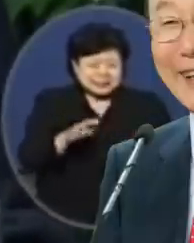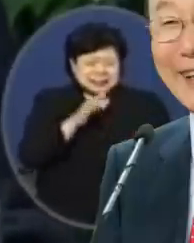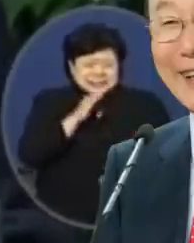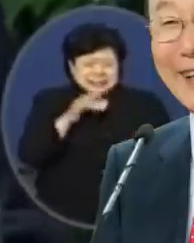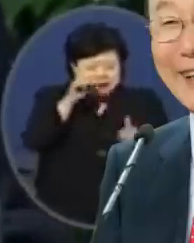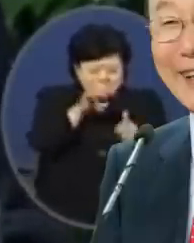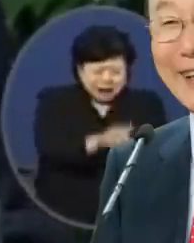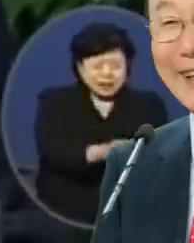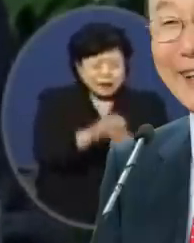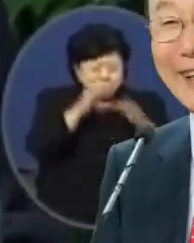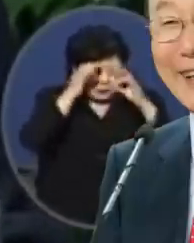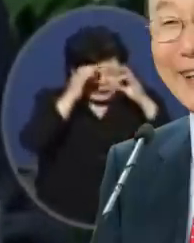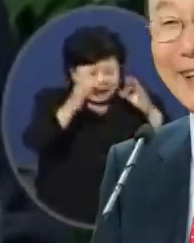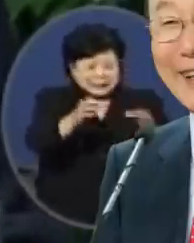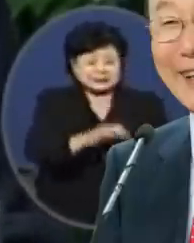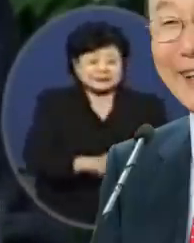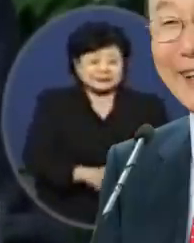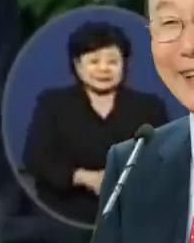한번 맡겨보십시다.